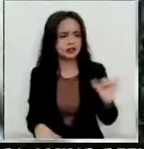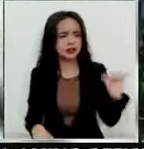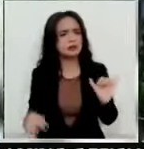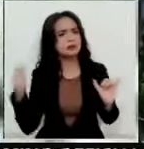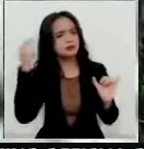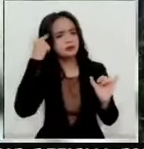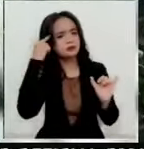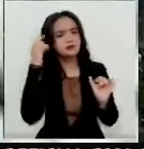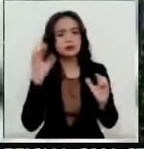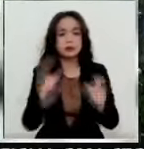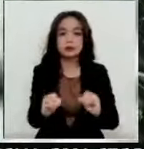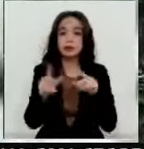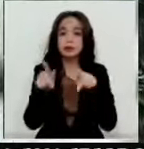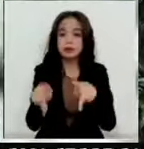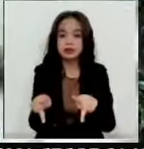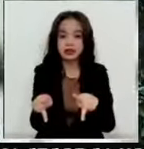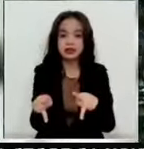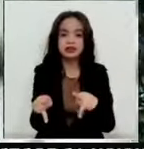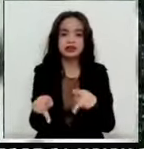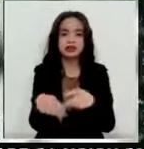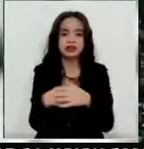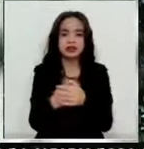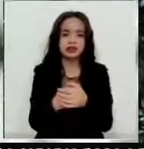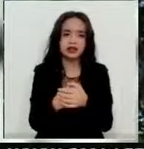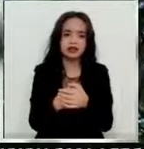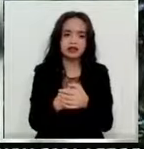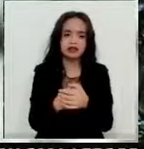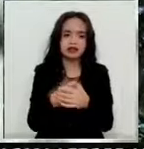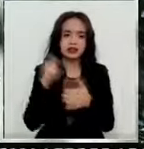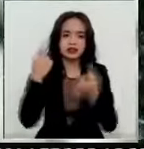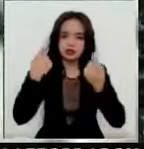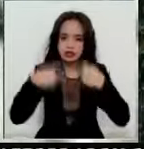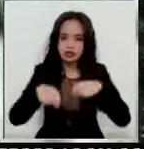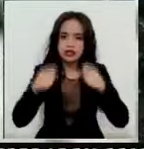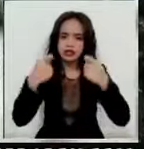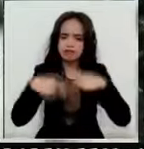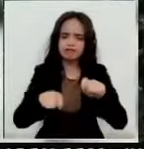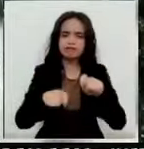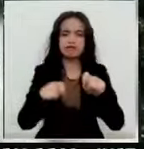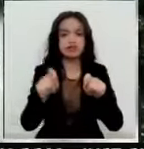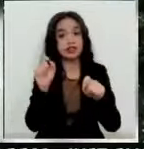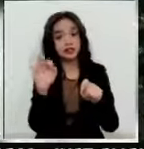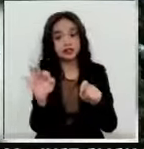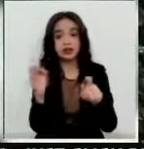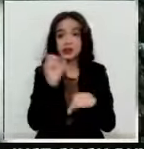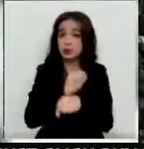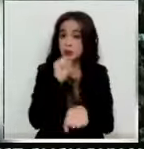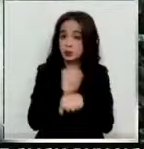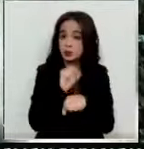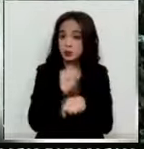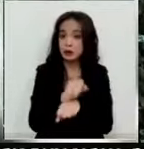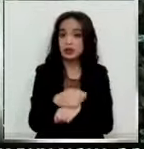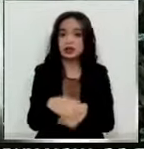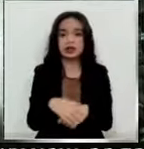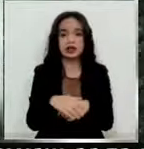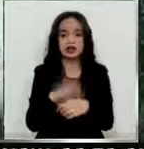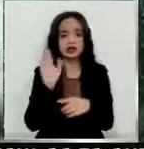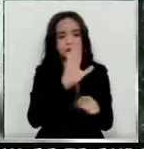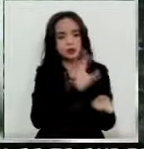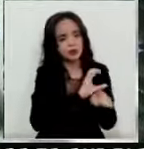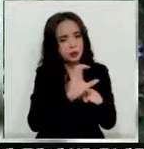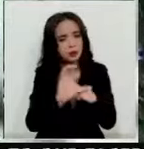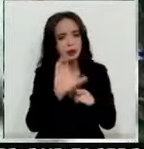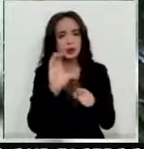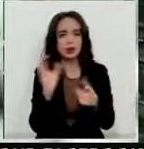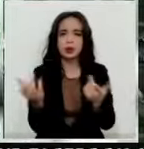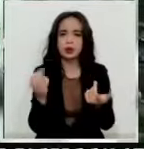opportunity presents itself, then that's when we assess and try to figure out if it works in his career path or his life. It's just